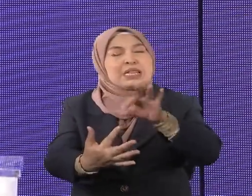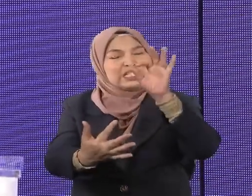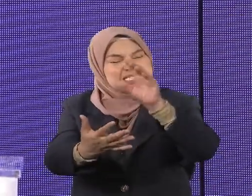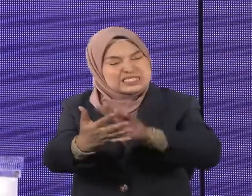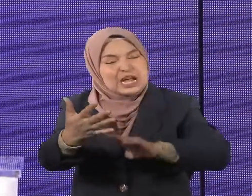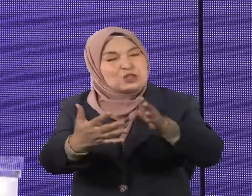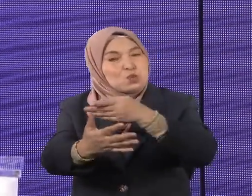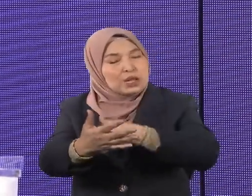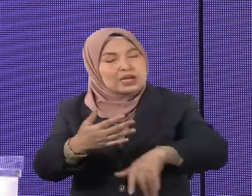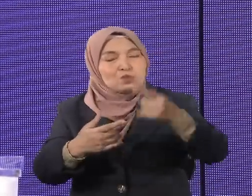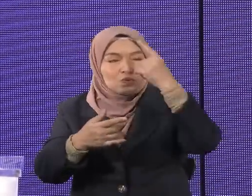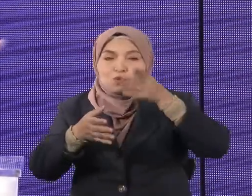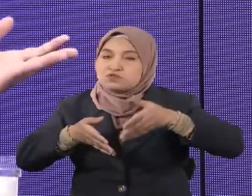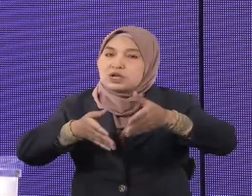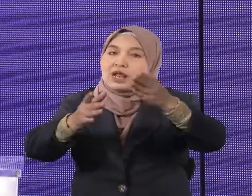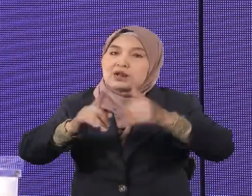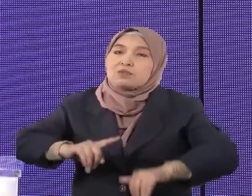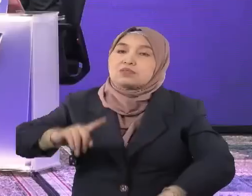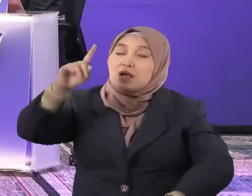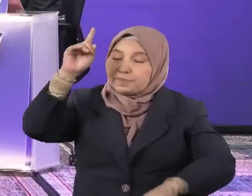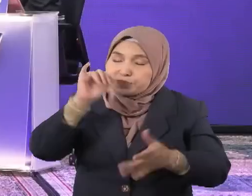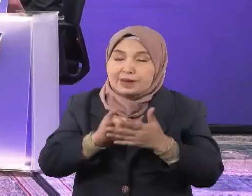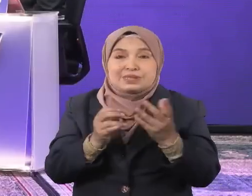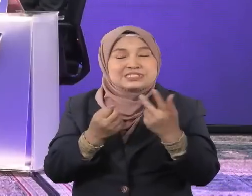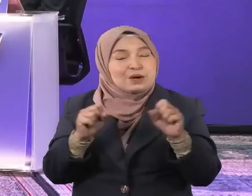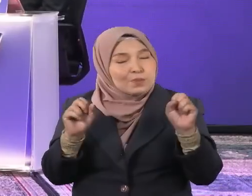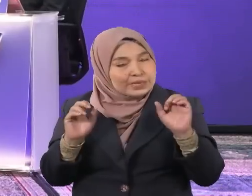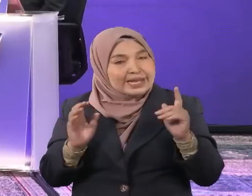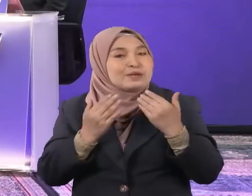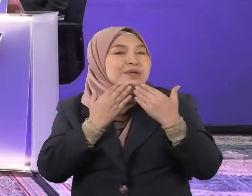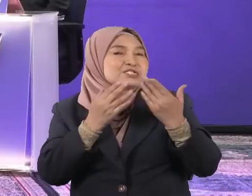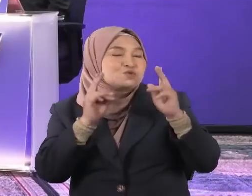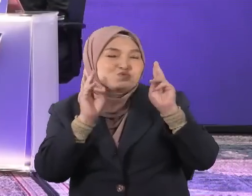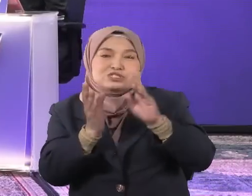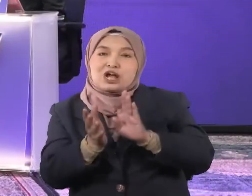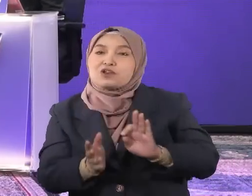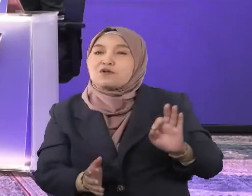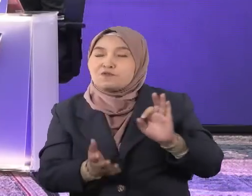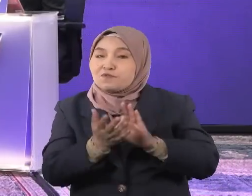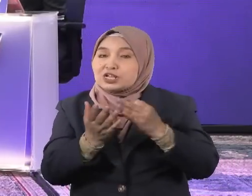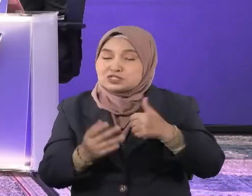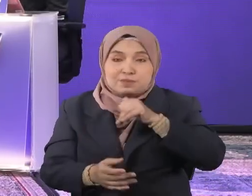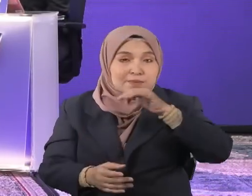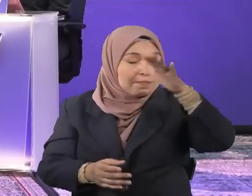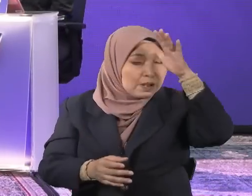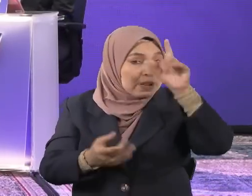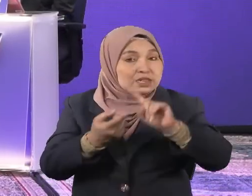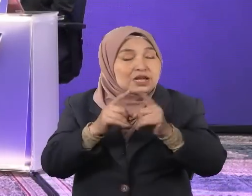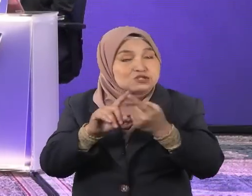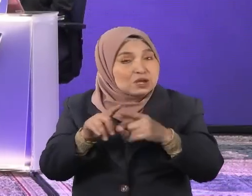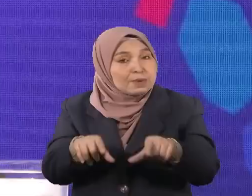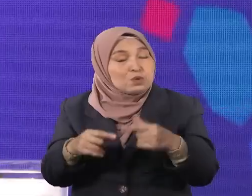untuk sabilillah. Itu sebesar sikit Ustaz. Baik, terima kasih kepada Ustaz Fas. Tuan-tuan, puan-puan, ibu-ibu, ayah-ayah, sahabat Al-Quran,